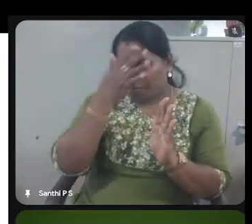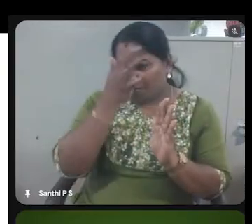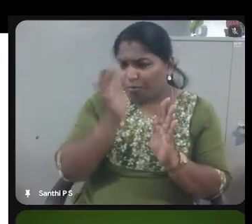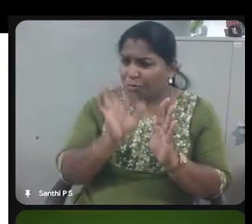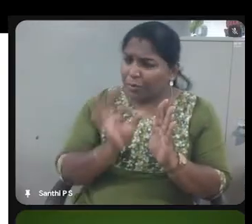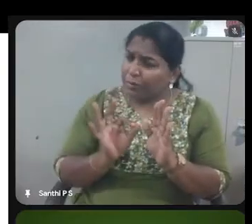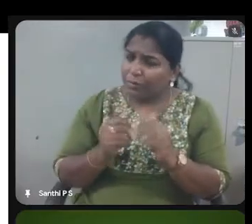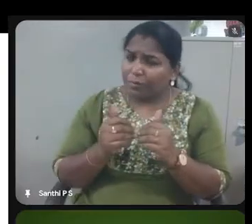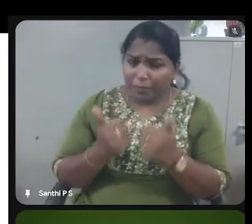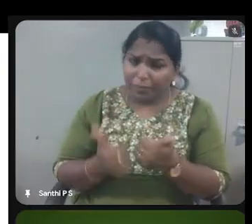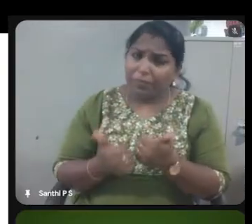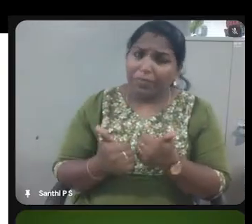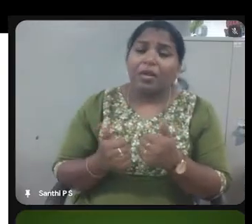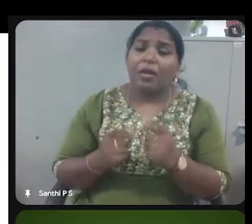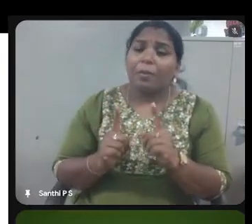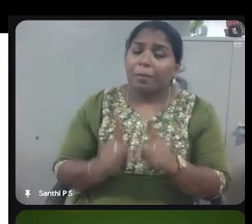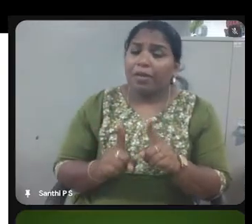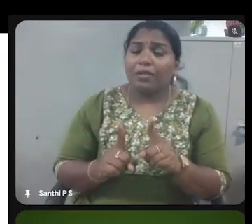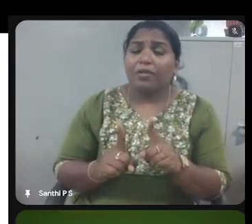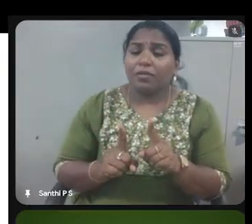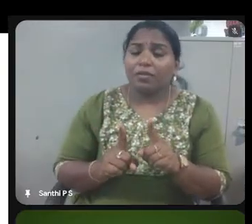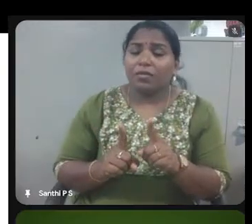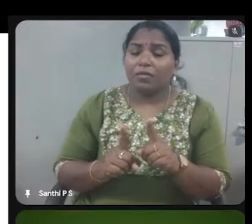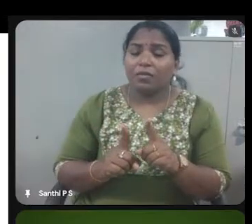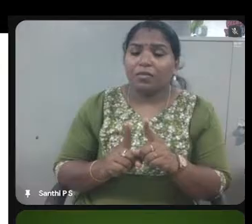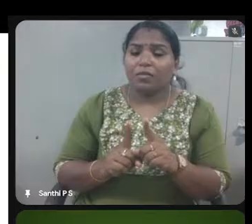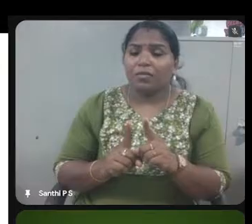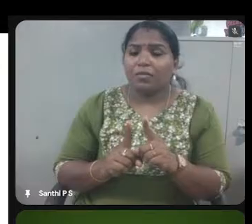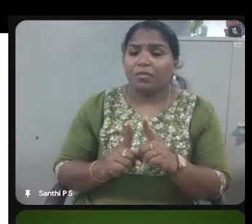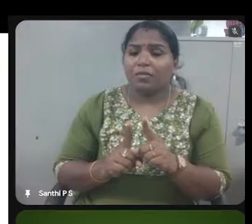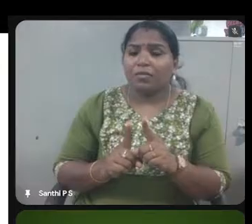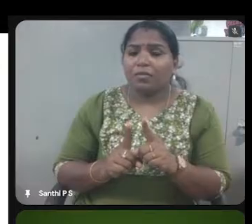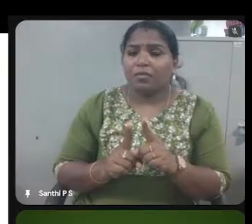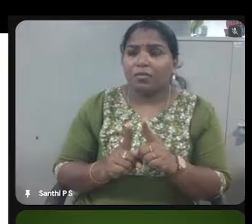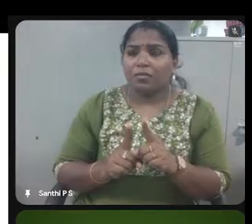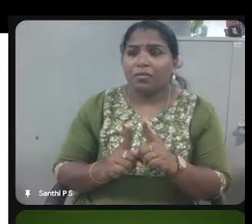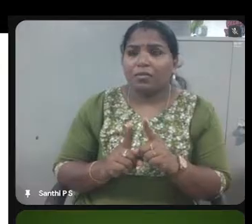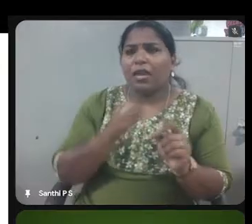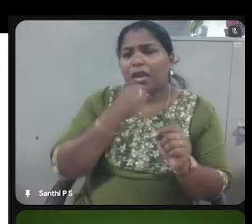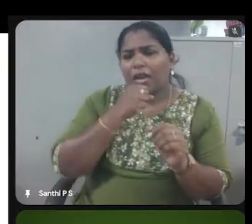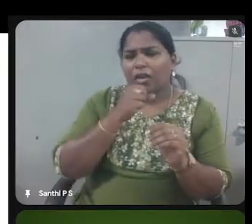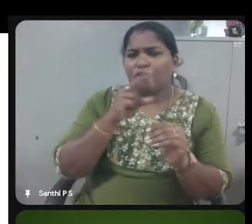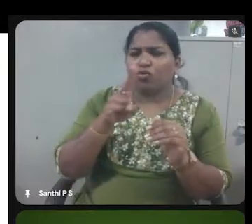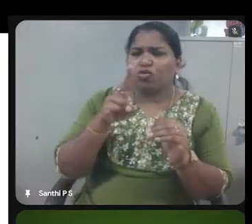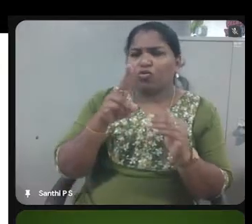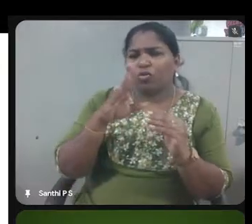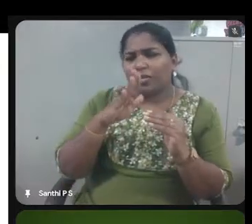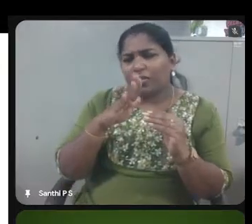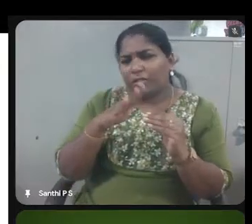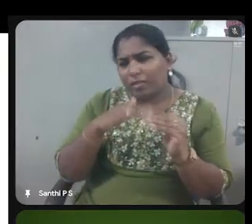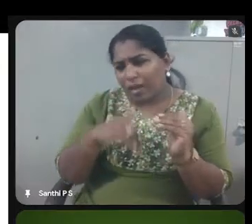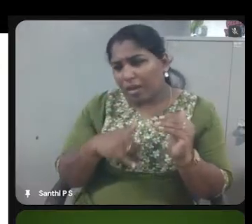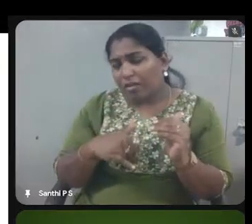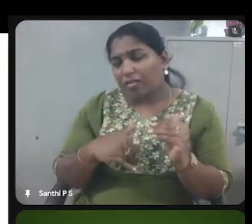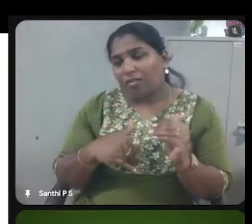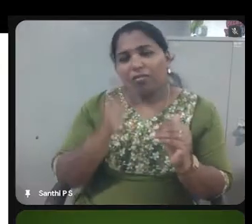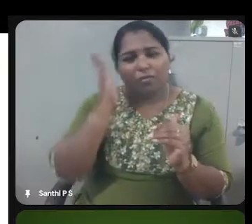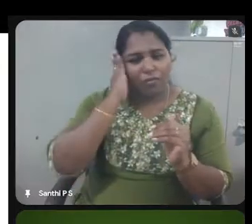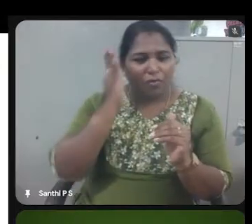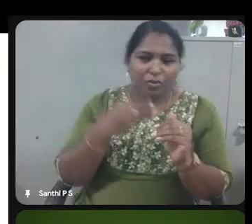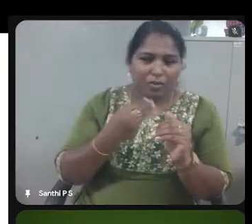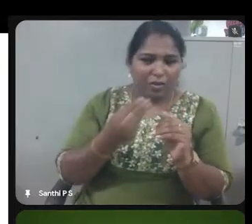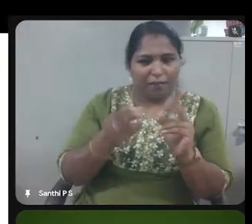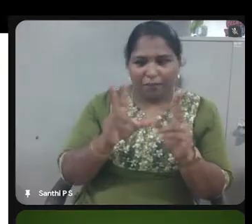നമ്മളിപ്പം ഗൈഡ് ലൈൻസ് അനുസരിച്ചിട്ട് ഒരു അണ്ടർ 2 years സ്ക്രീൻ ടൈം കൊടുക്കണ്ട എന്നാണ് പറയുന്നത്.